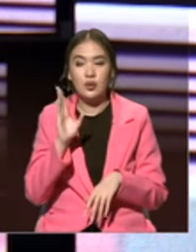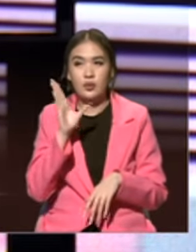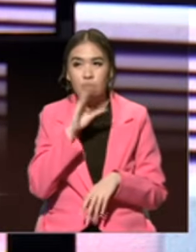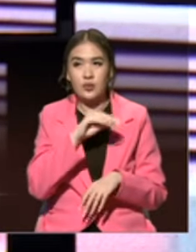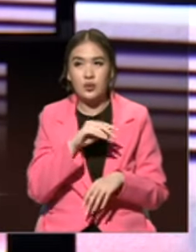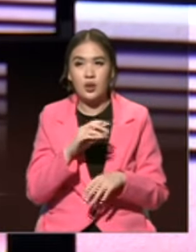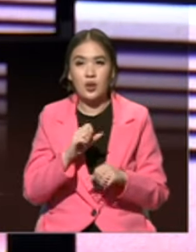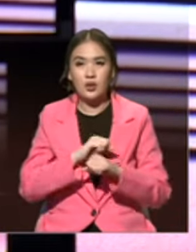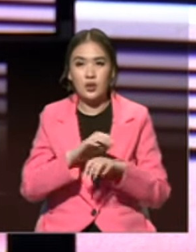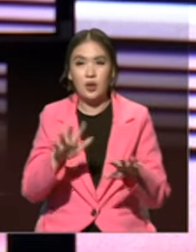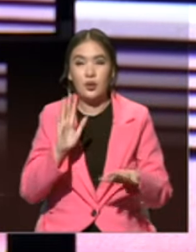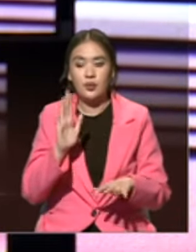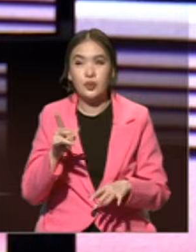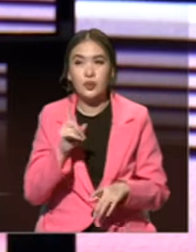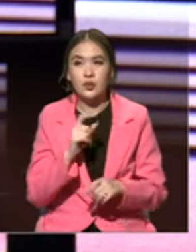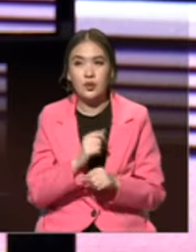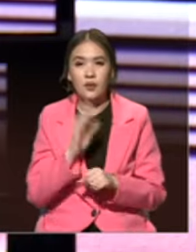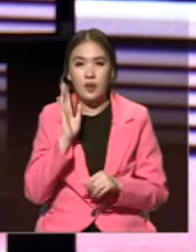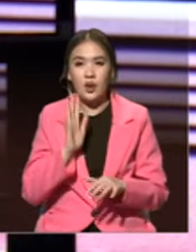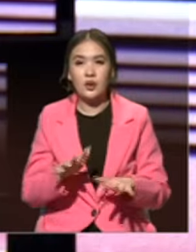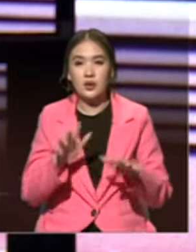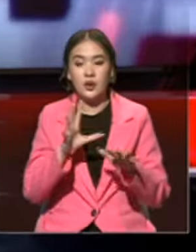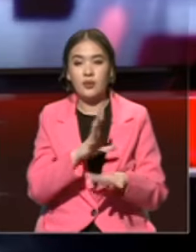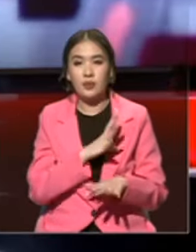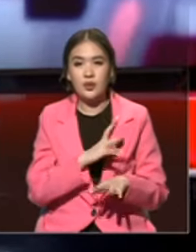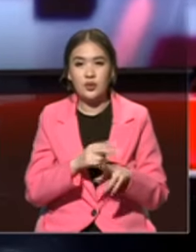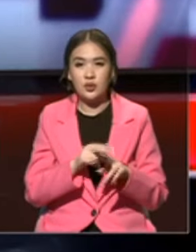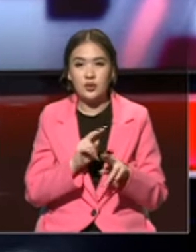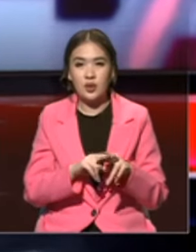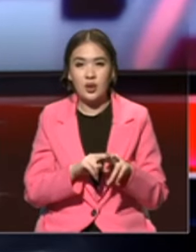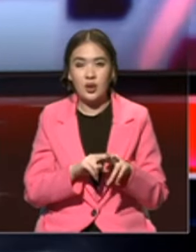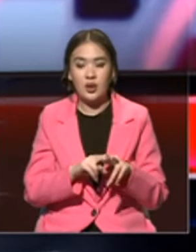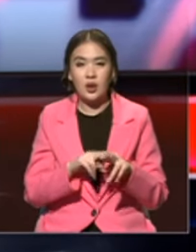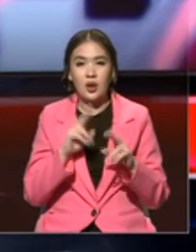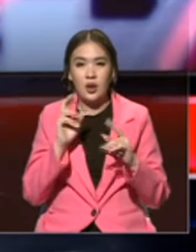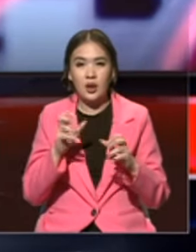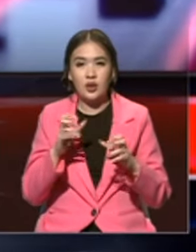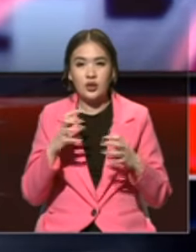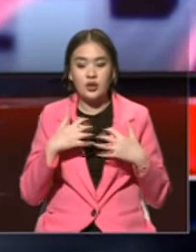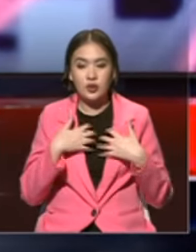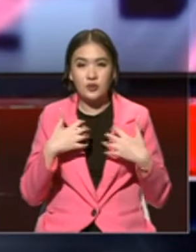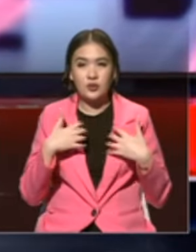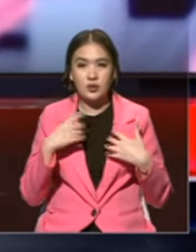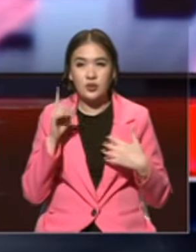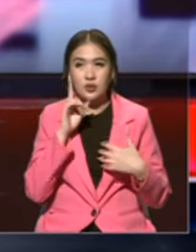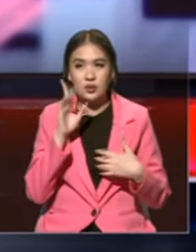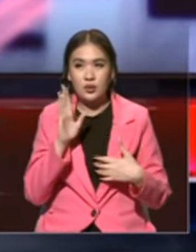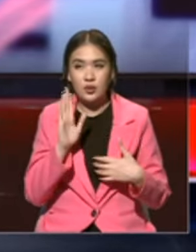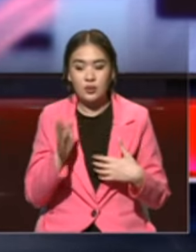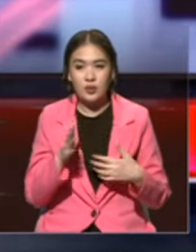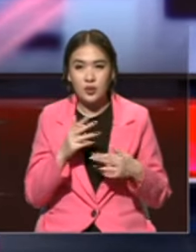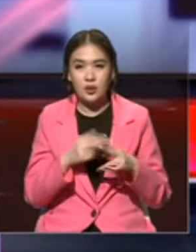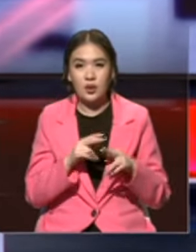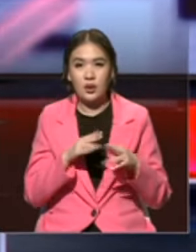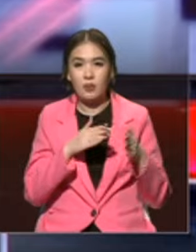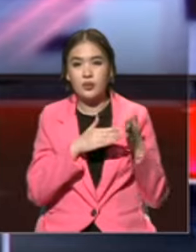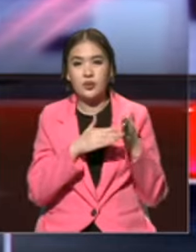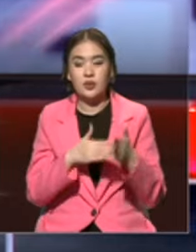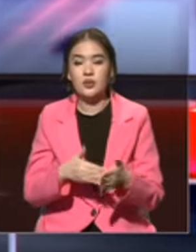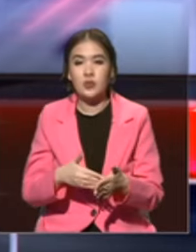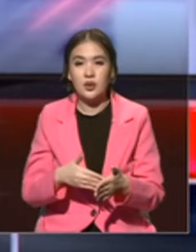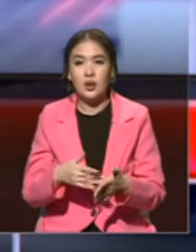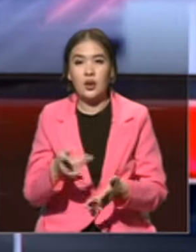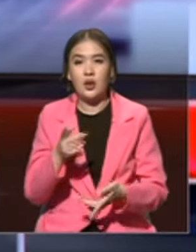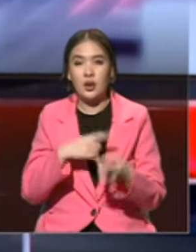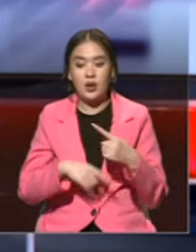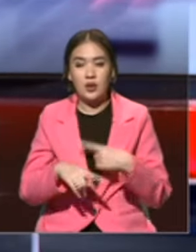ертең жайылымға шығады ғой сол жерге. Мына су басқан жерде ертең жақсы от болмай ма малға? Сон мал жайлып барып, сол жаққа бір тіреліп баса, сон қайта-қайта